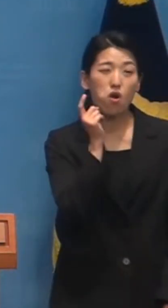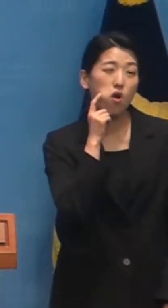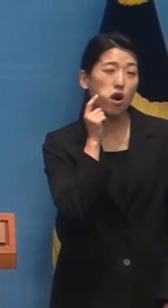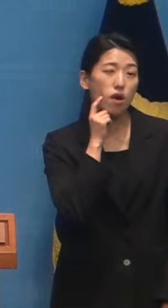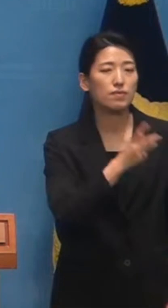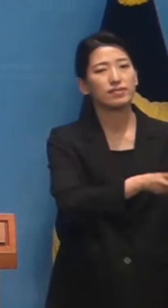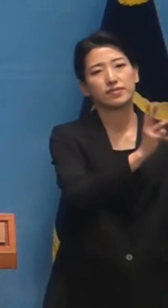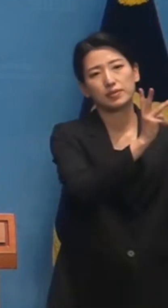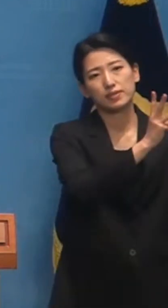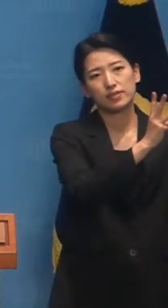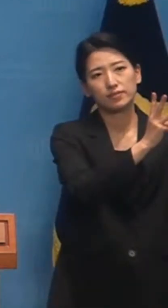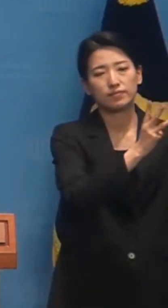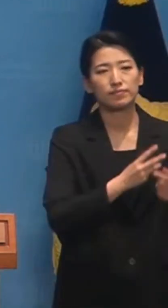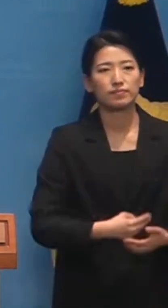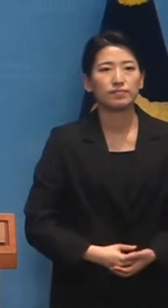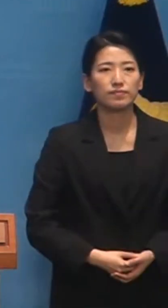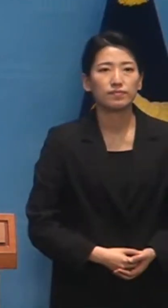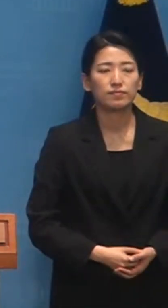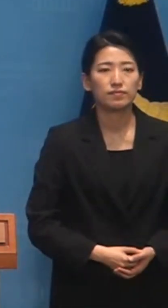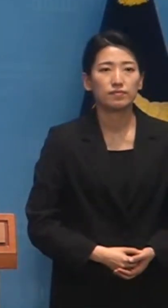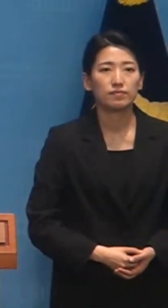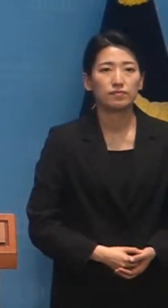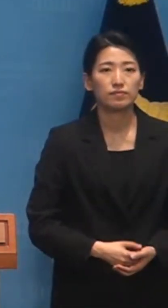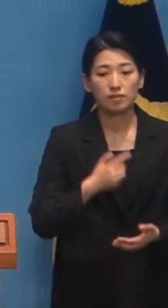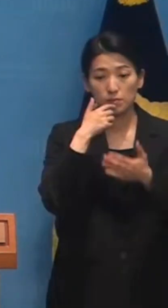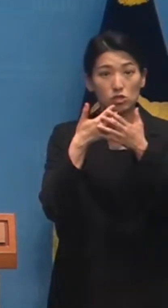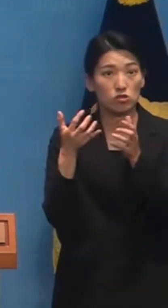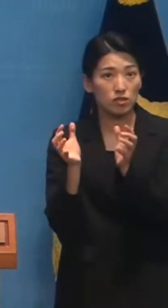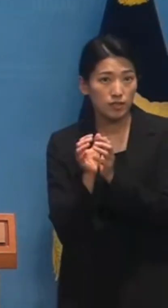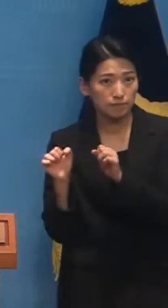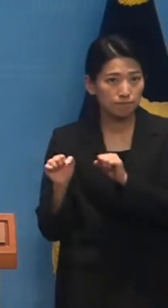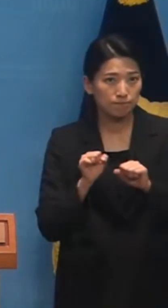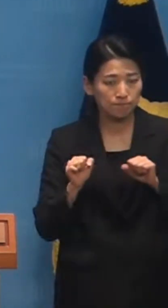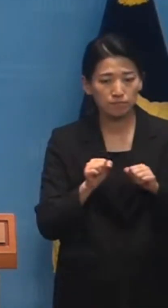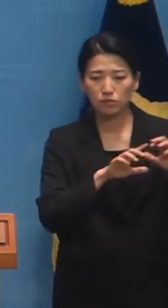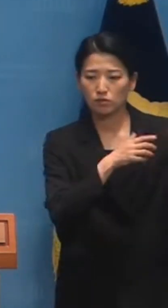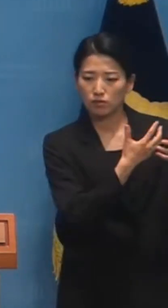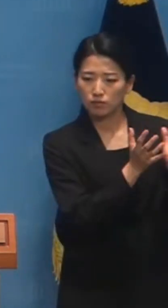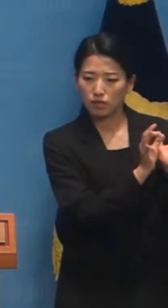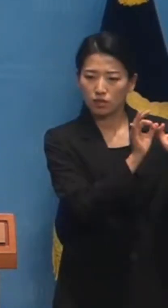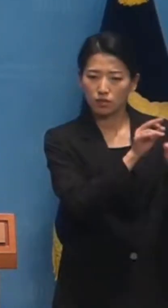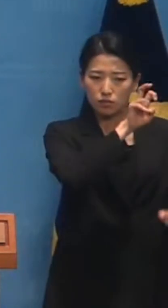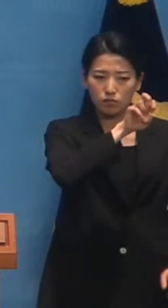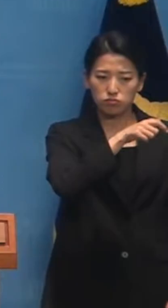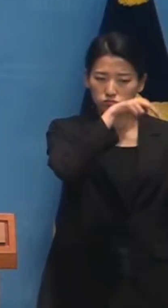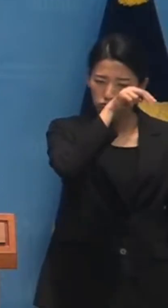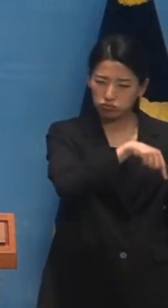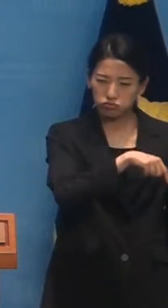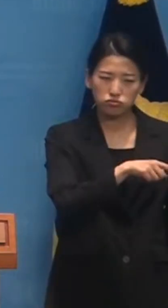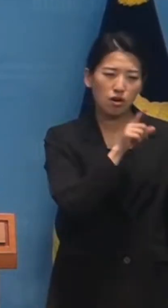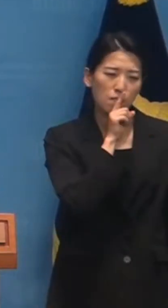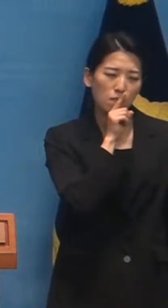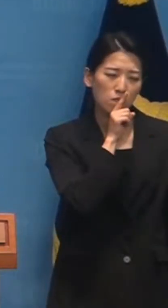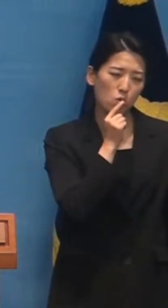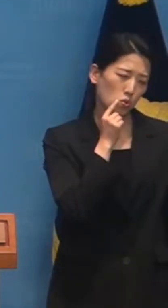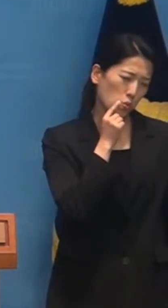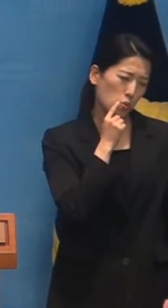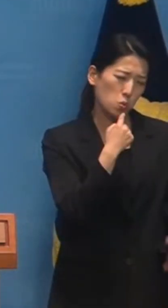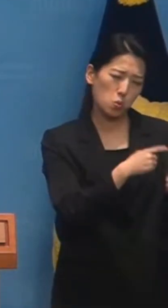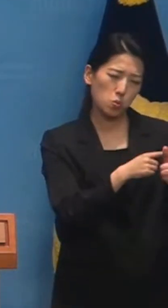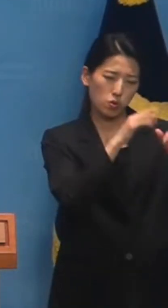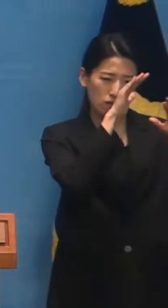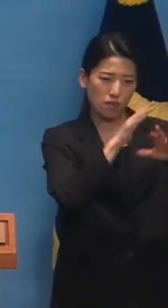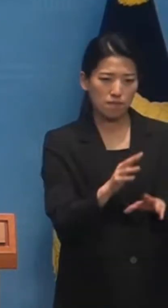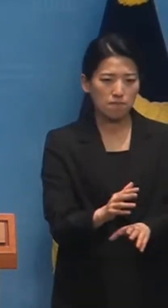시리즈 세 번째입니다. 더불어민주당 신속 대응단에서 배포한 국민의힘 김문수 후보 망원집이 화제입니다.